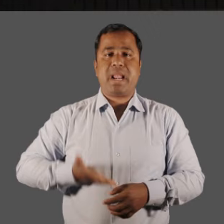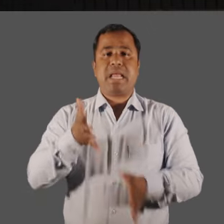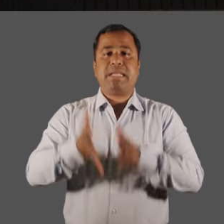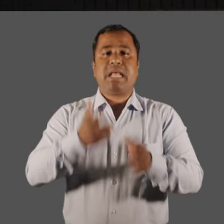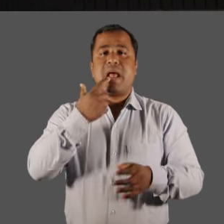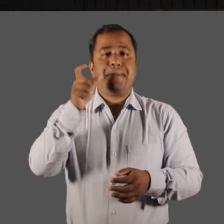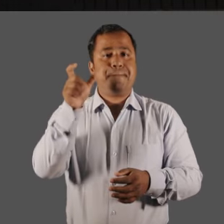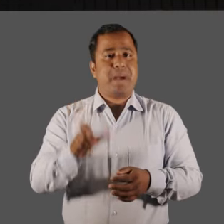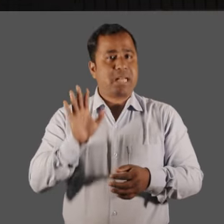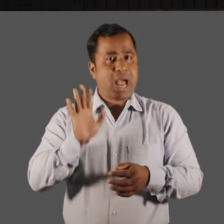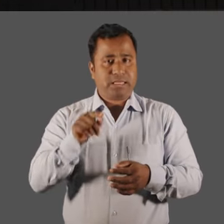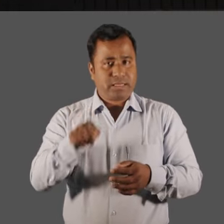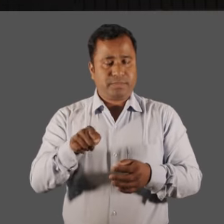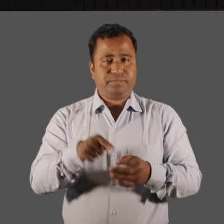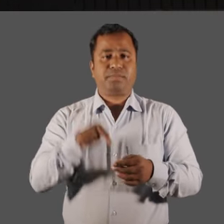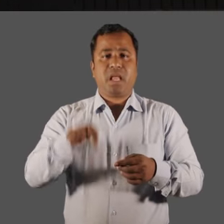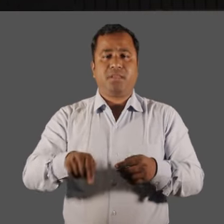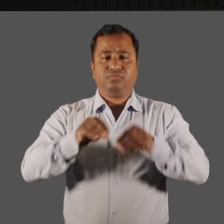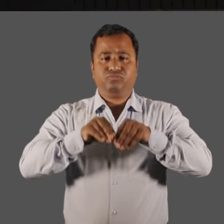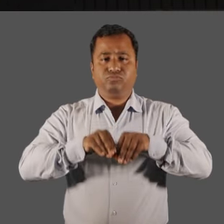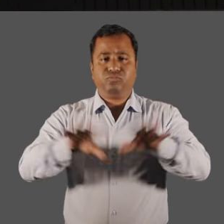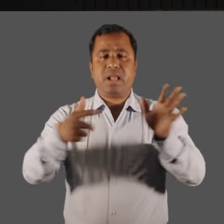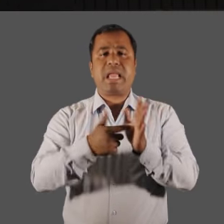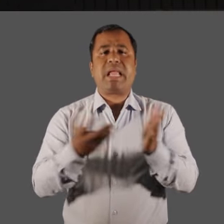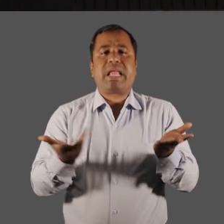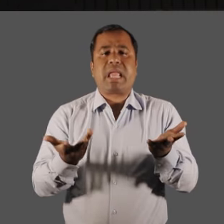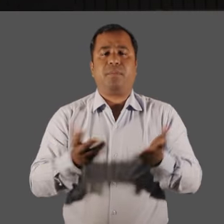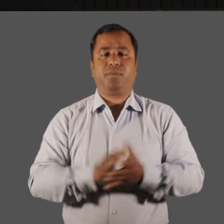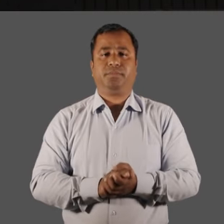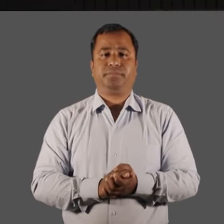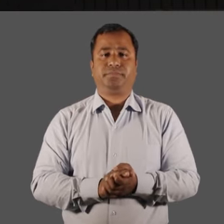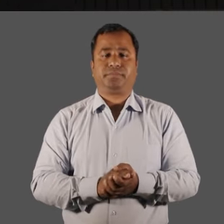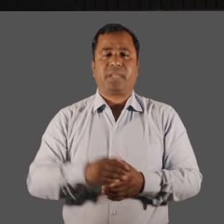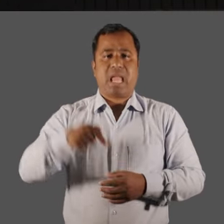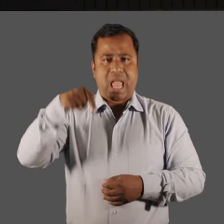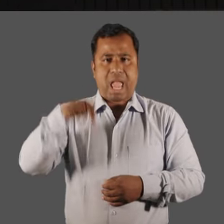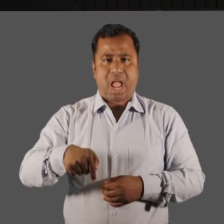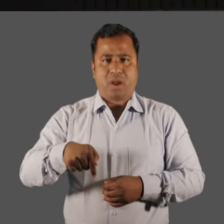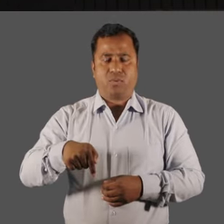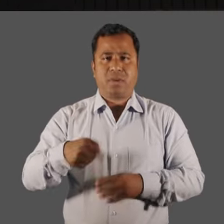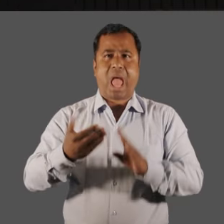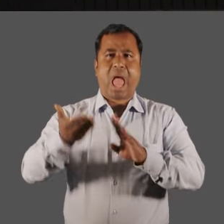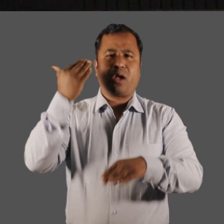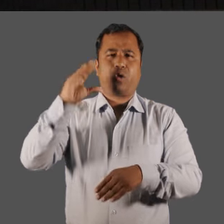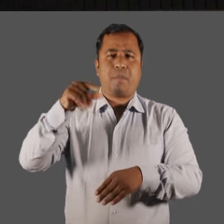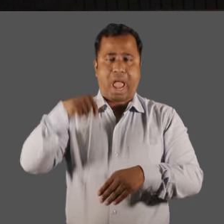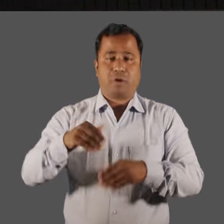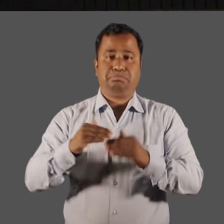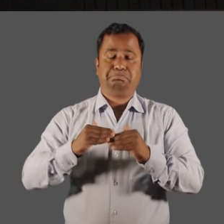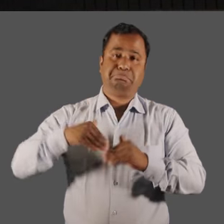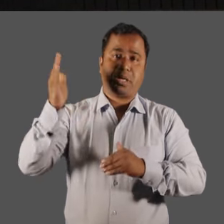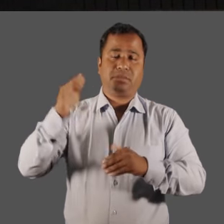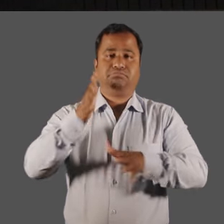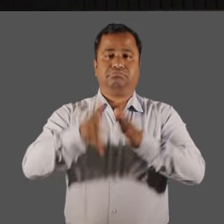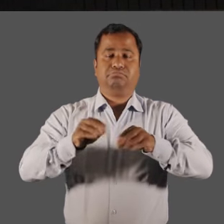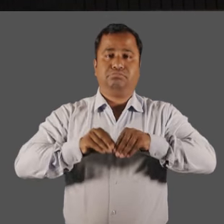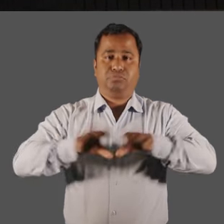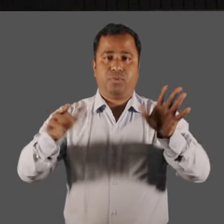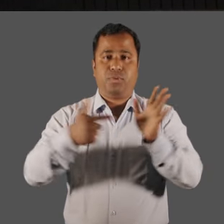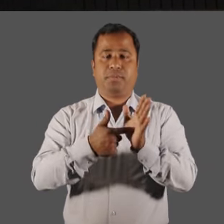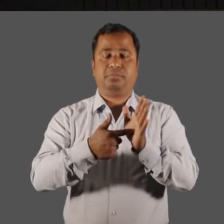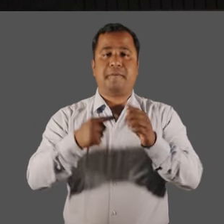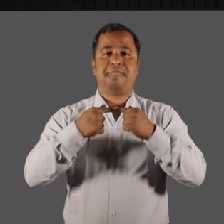এইটার এখন প্রচলনটা আসলে কেমন? এখন বেশ জনপ্রিয় বাংলা ইশারা ভাষা, বা জনপ্রিয় না,